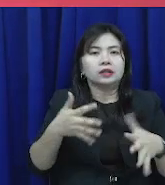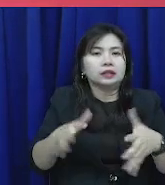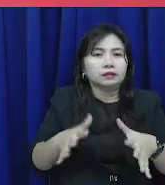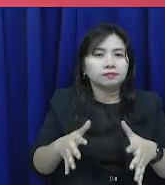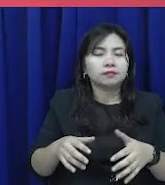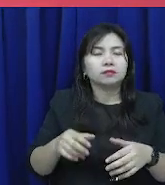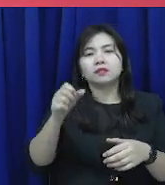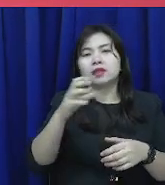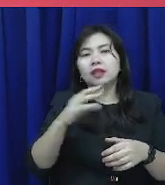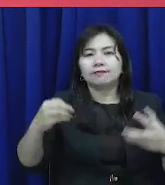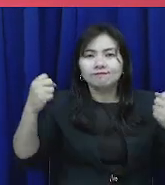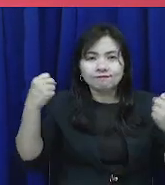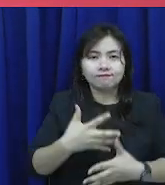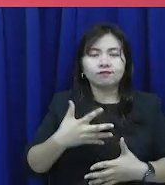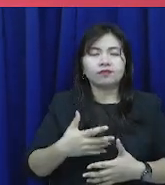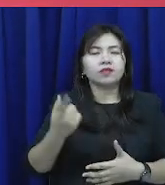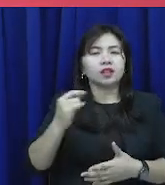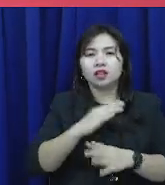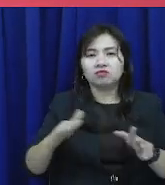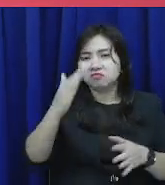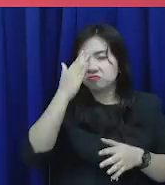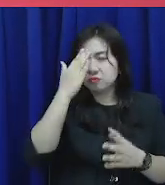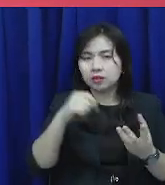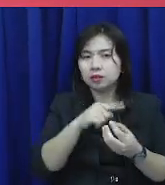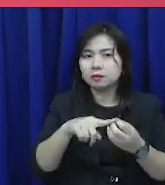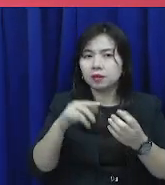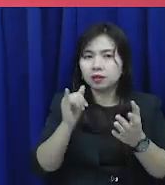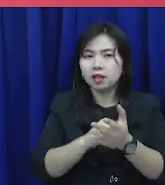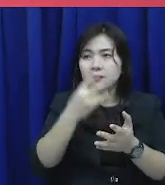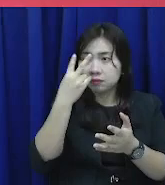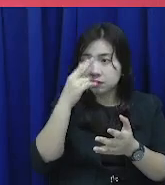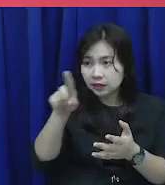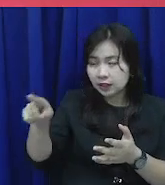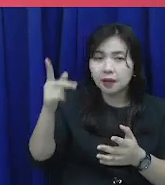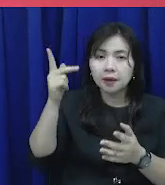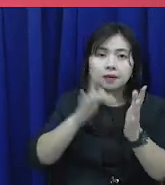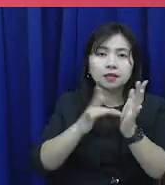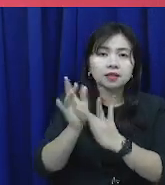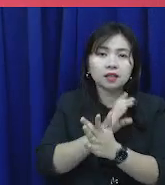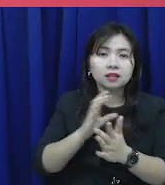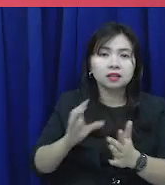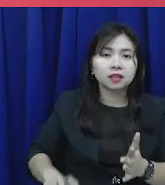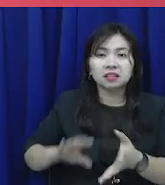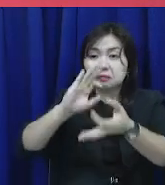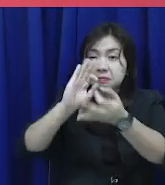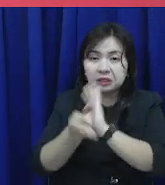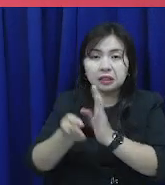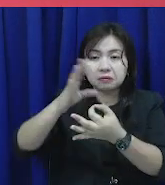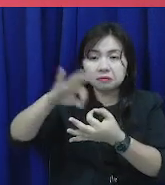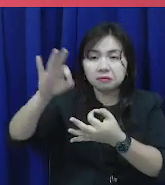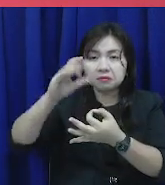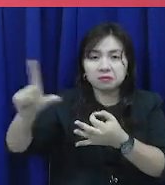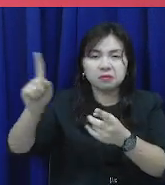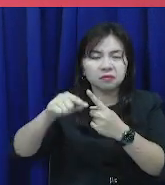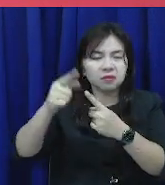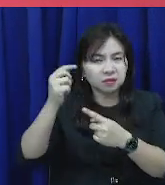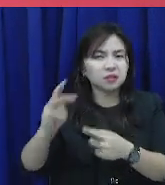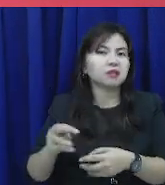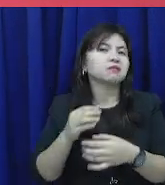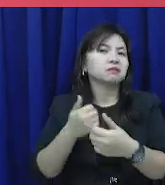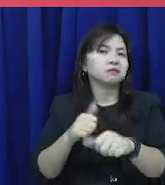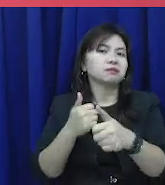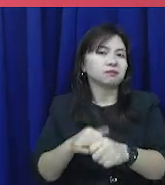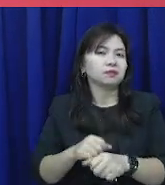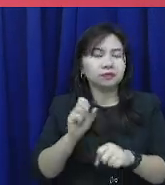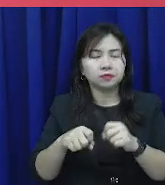ang mahirap nito mga kapatid dahil matagal na tayong nasasanay into the seed that is being sown to us eh baka